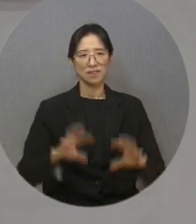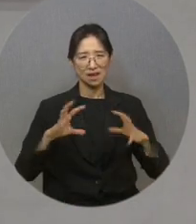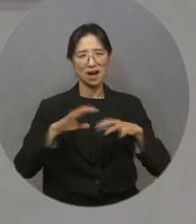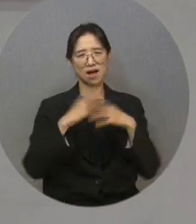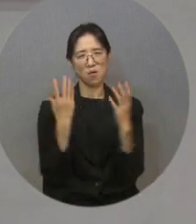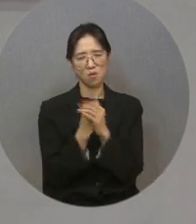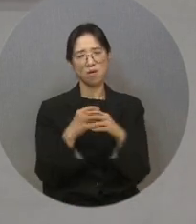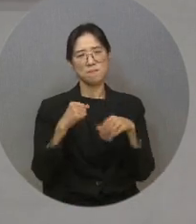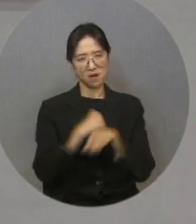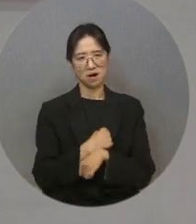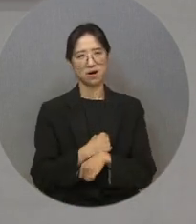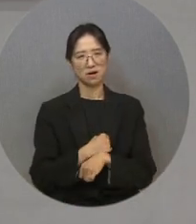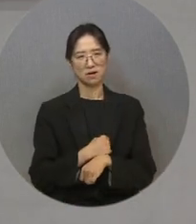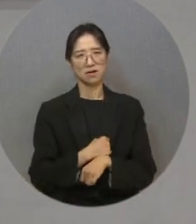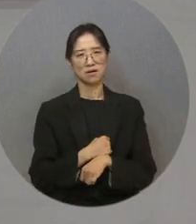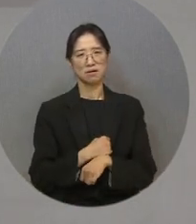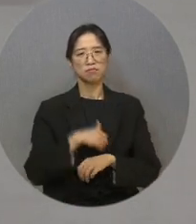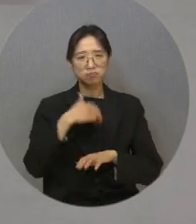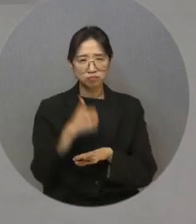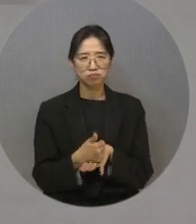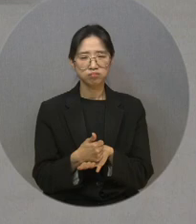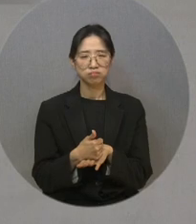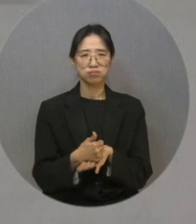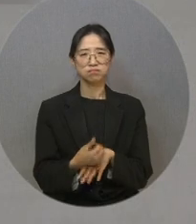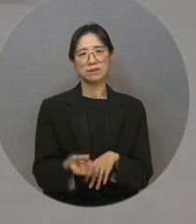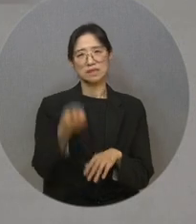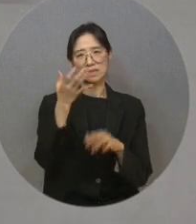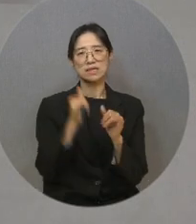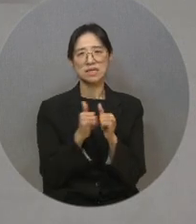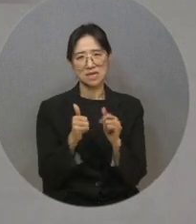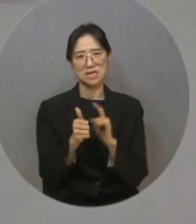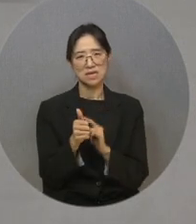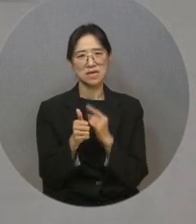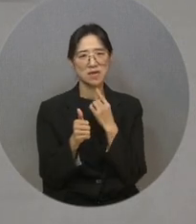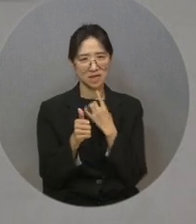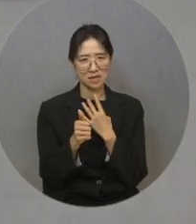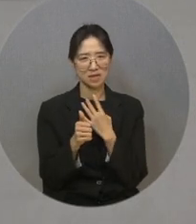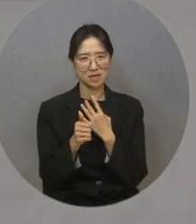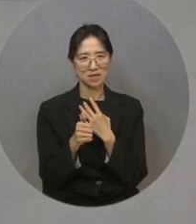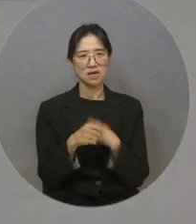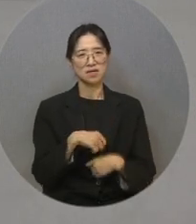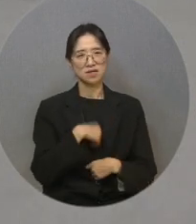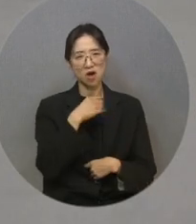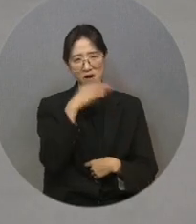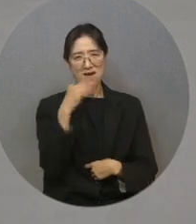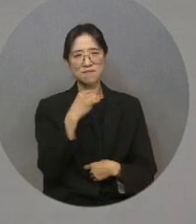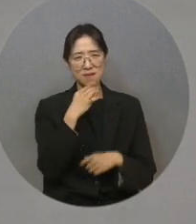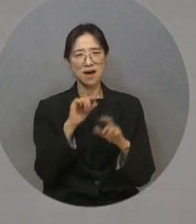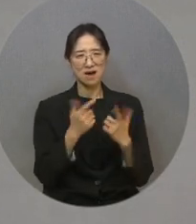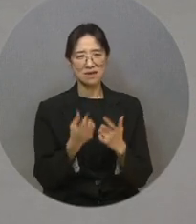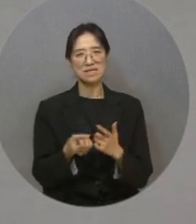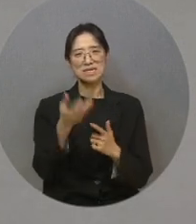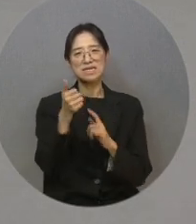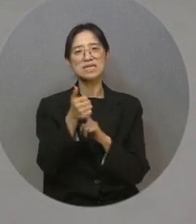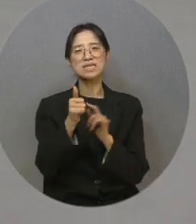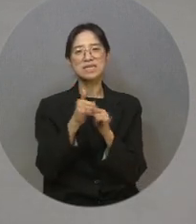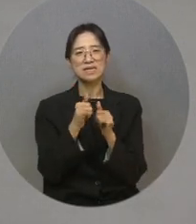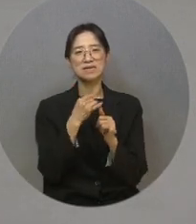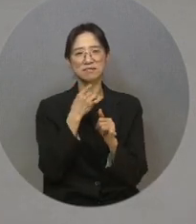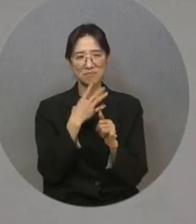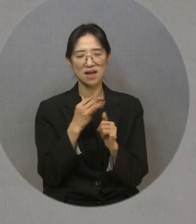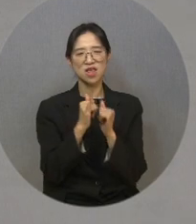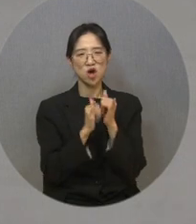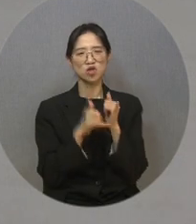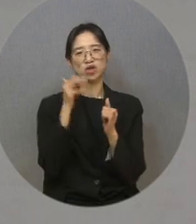거 아닙니까? 그러다 보니 오로지 승자만이 정의로운 게 아니고 승자만이